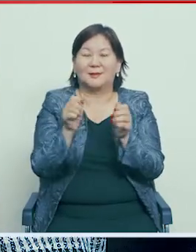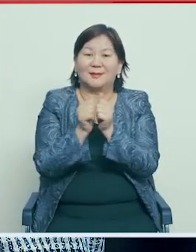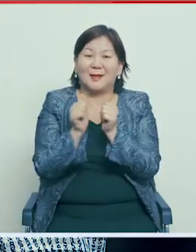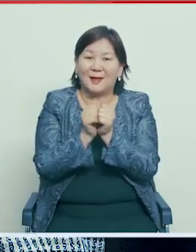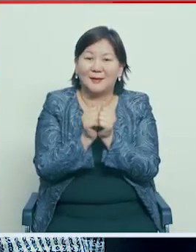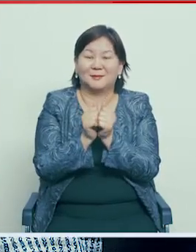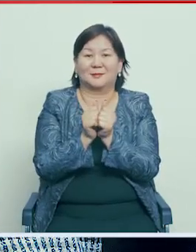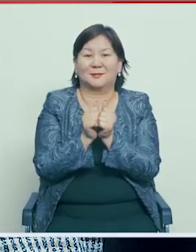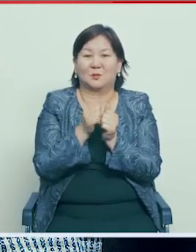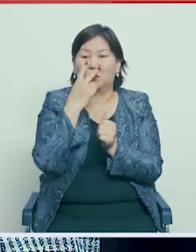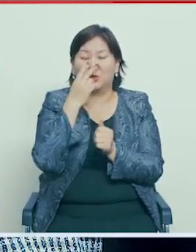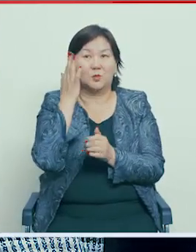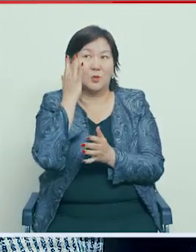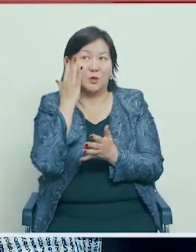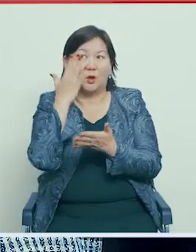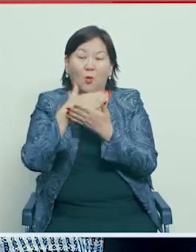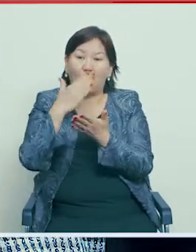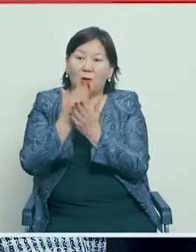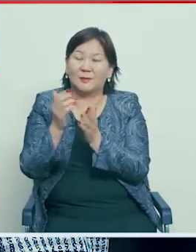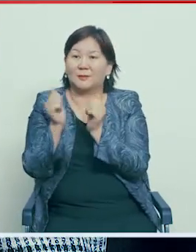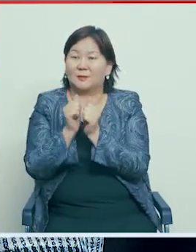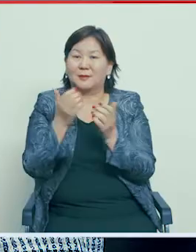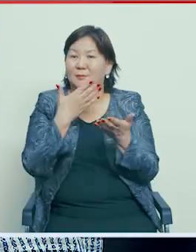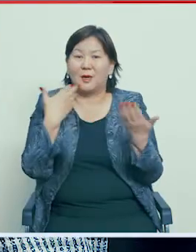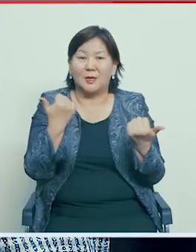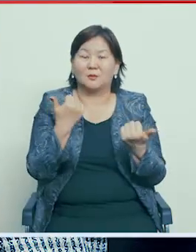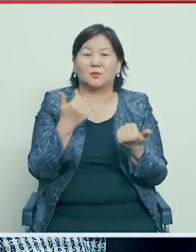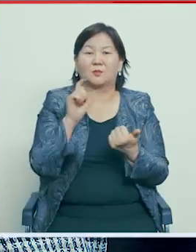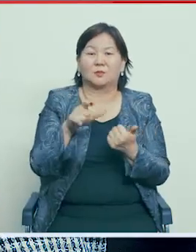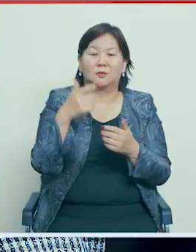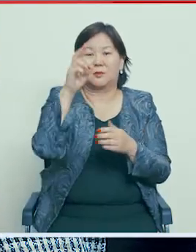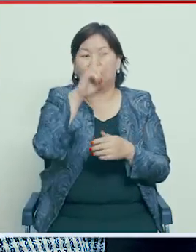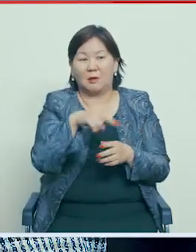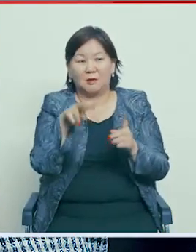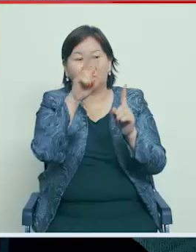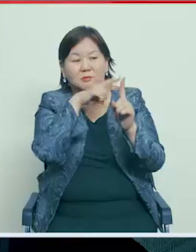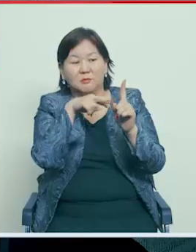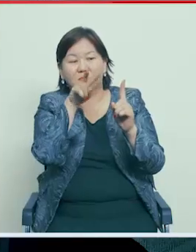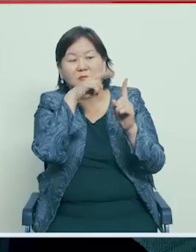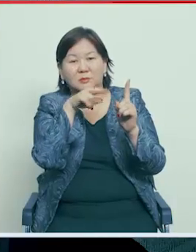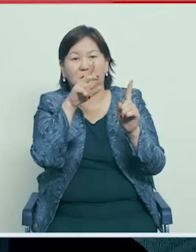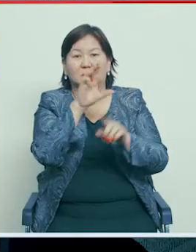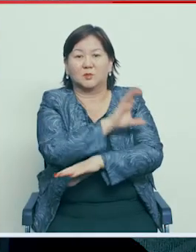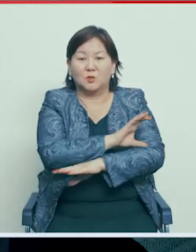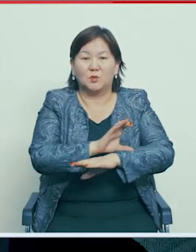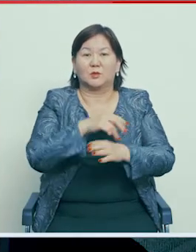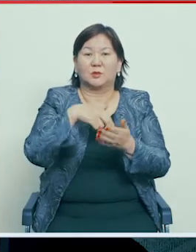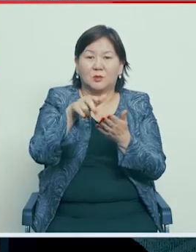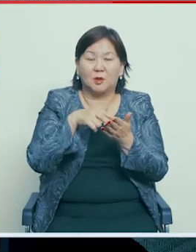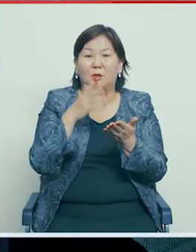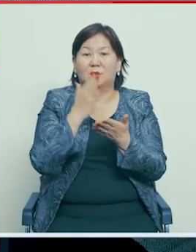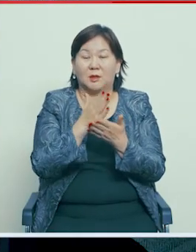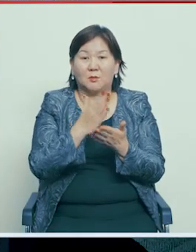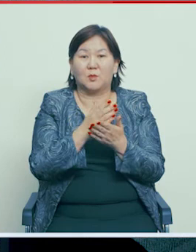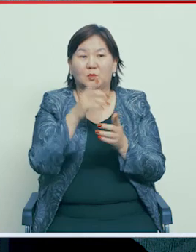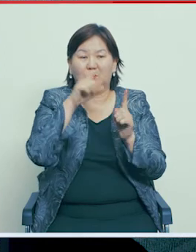найз те одоо үзэл бодлоо хуваалцдаг тийм юу байдаггүй учраас тэр хүн зүгээр гадаад ертөнцтэй болохоор ингээд нэг сургуультанд суугаад сургууль дотор яваад байгаа юм шиг